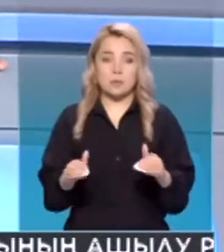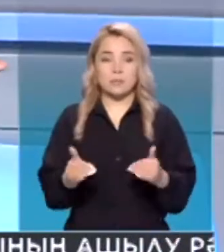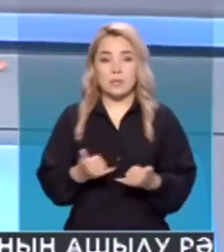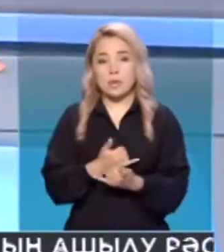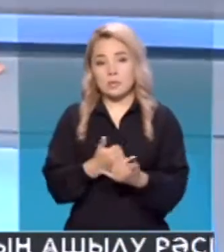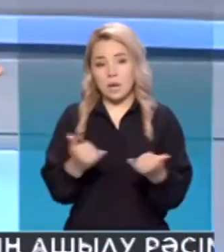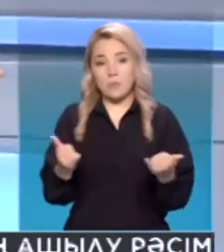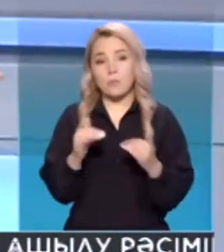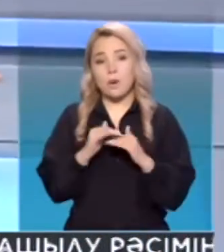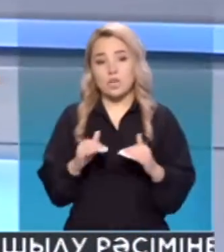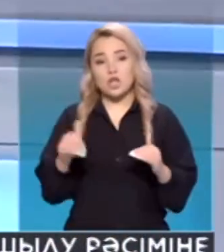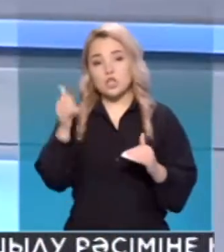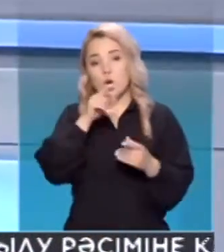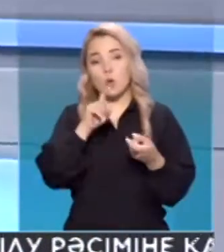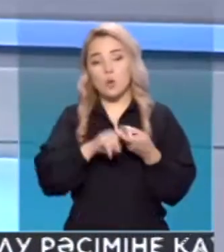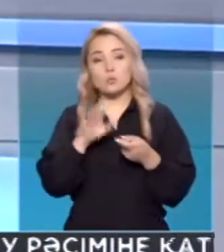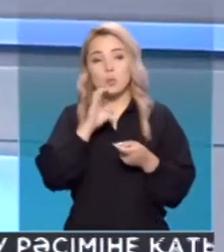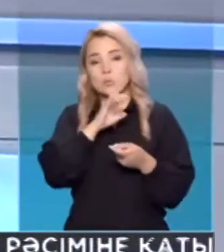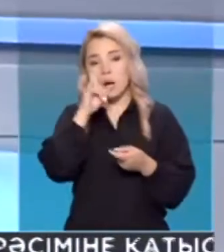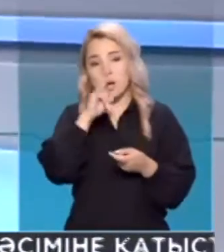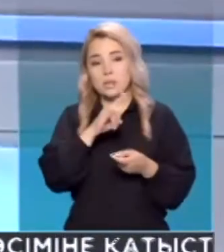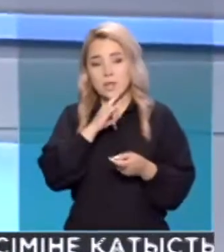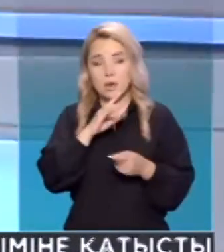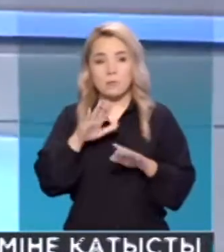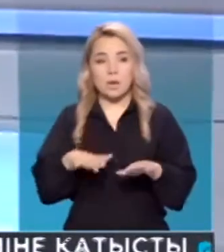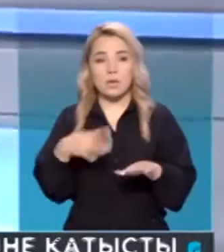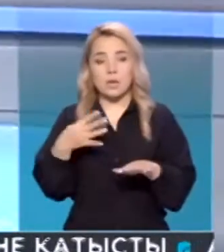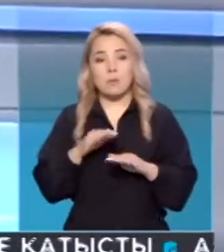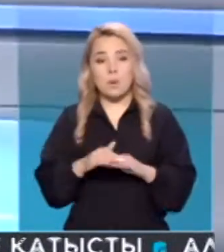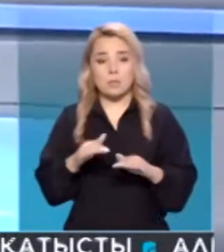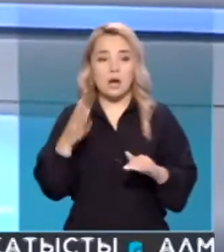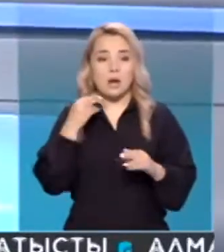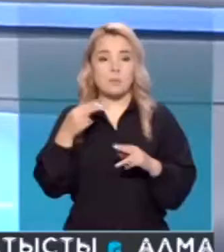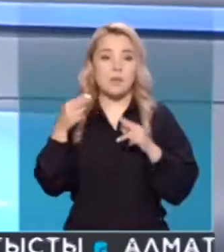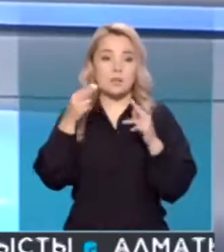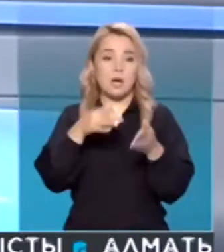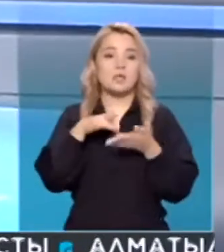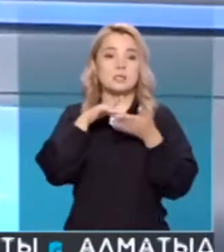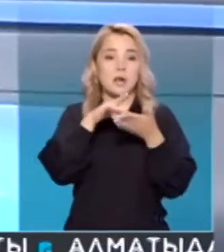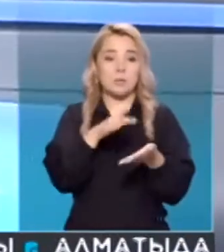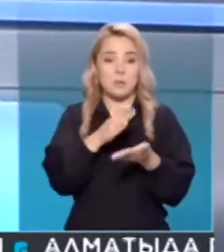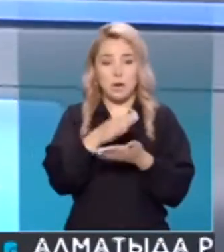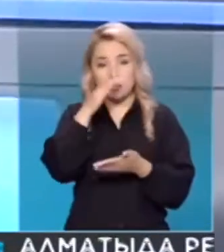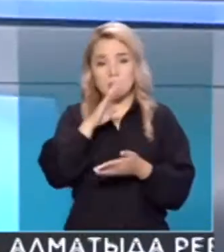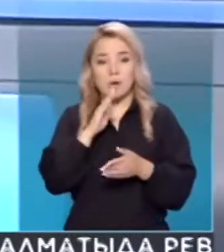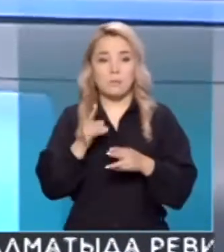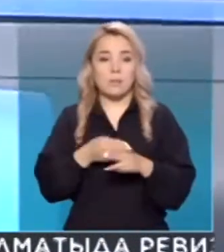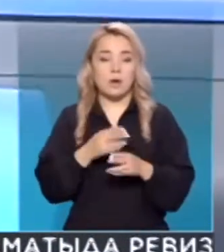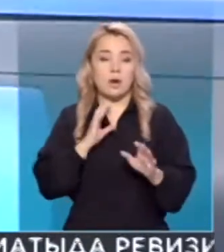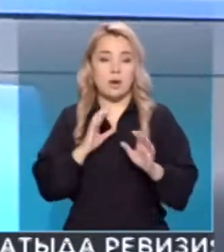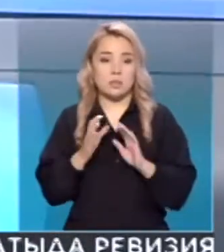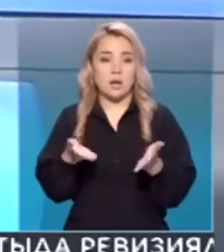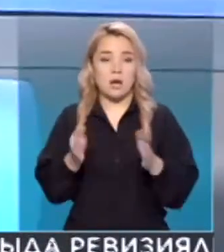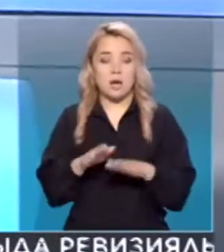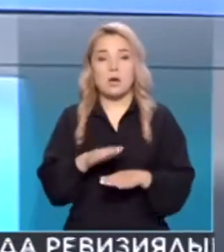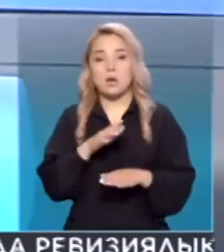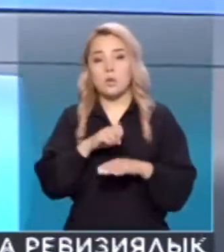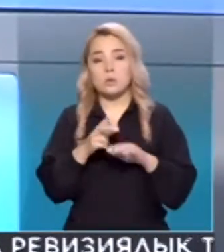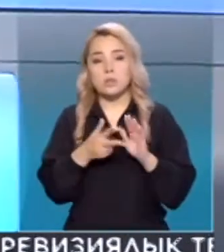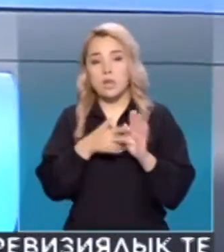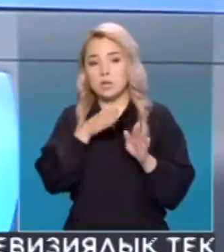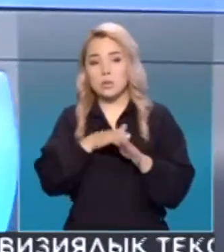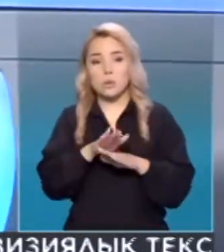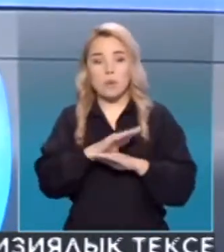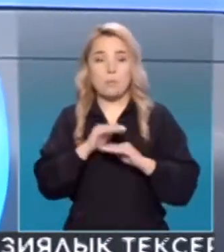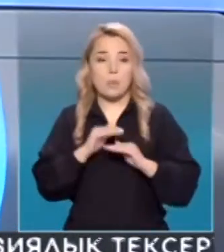Балаларға базарлық балалар жылына орай солтүстік қазақстандық 40 бала Алматыға саяхат жасады. Ата-ана қамқорлығынсыз қалған жасөспірімдер 7 күндік